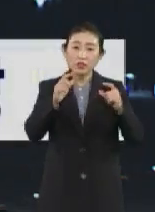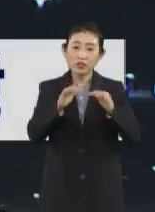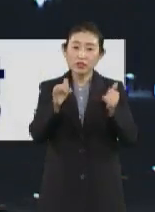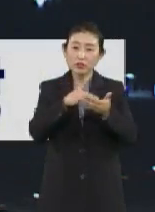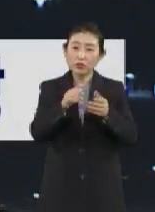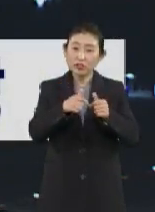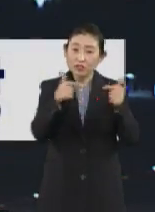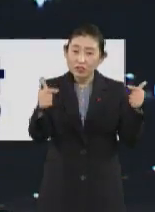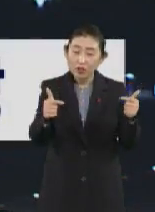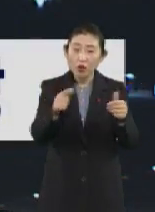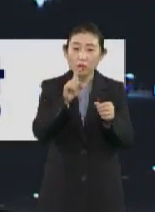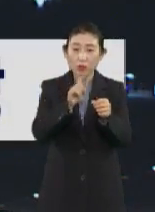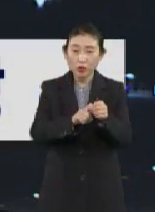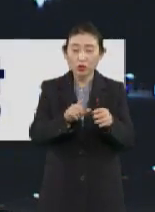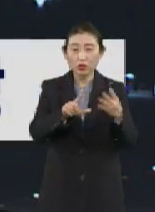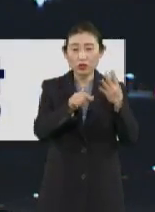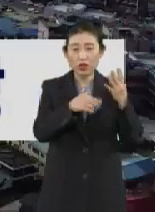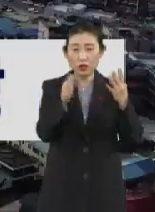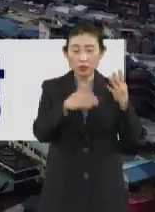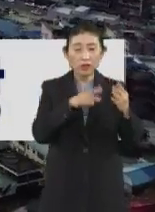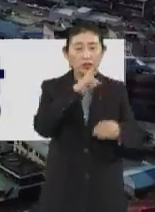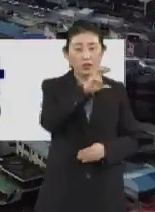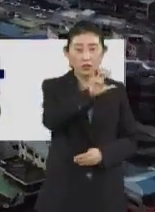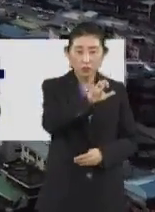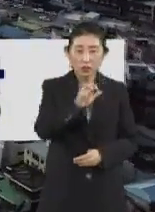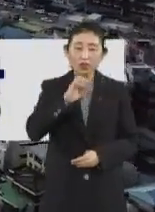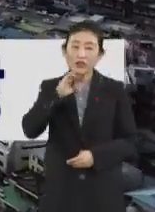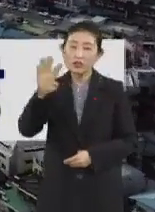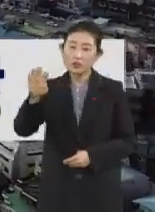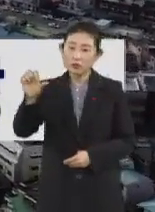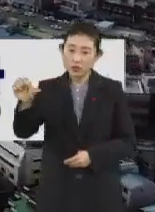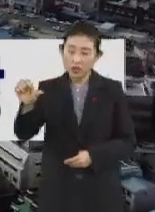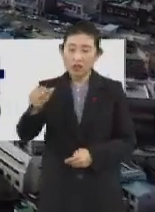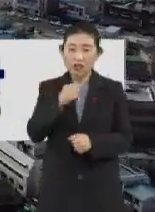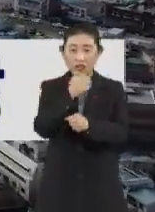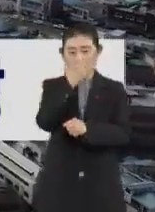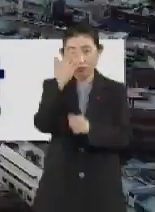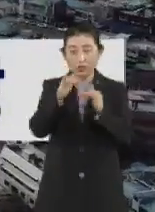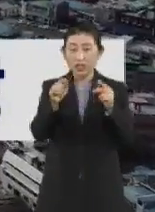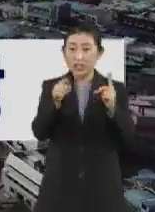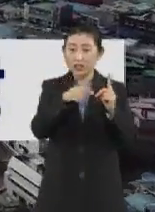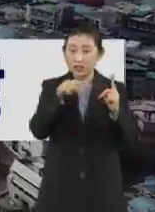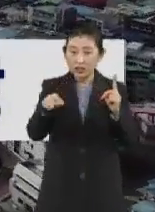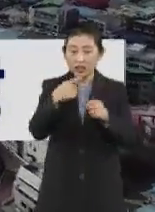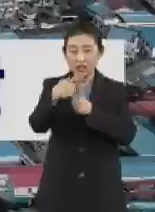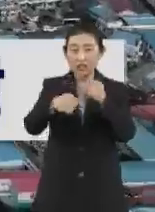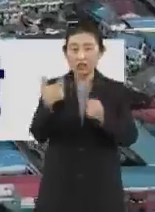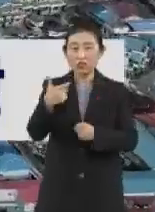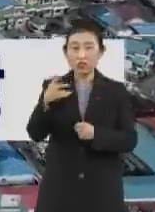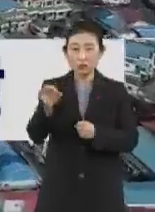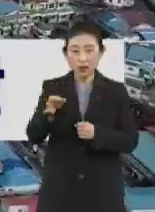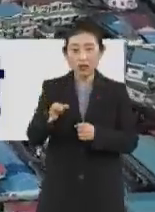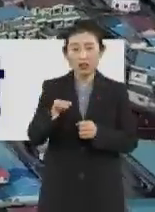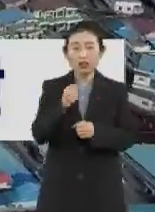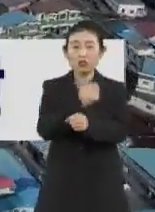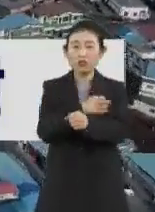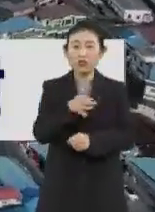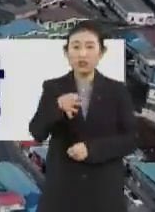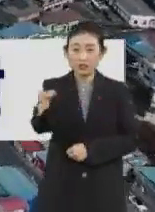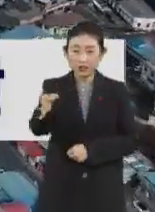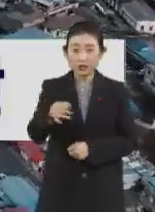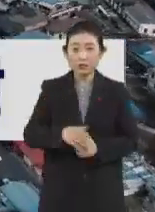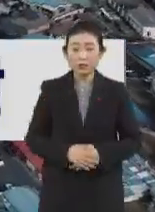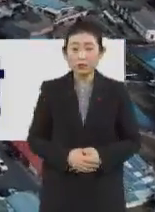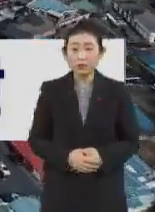청양군 은 인구 들기 사업으로 오는 4월부터 만 25세 와 35세 청년 1인당 연간 60만 원의 청년 수당을